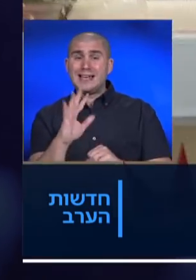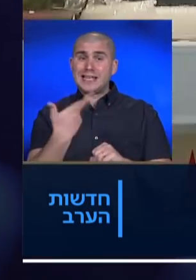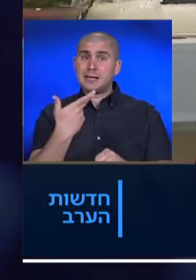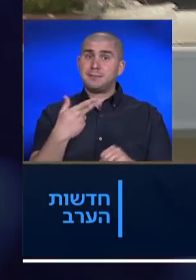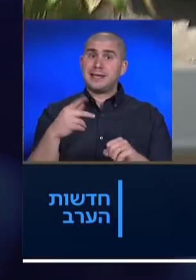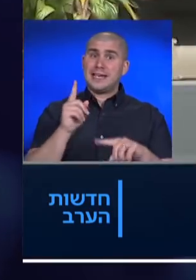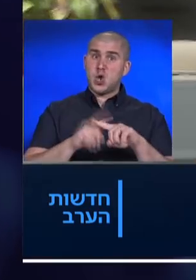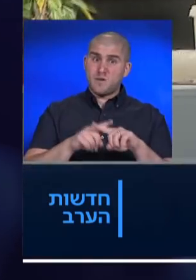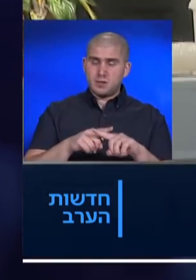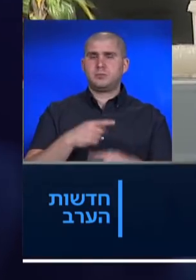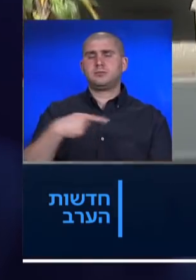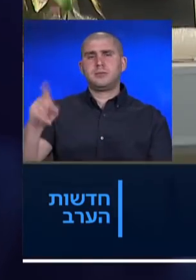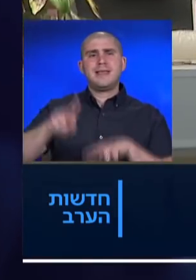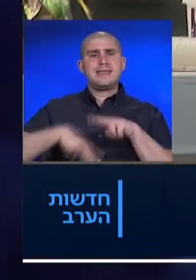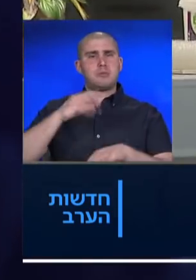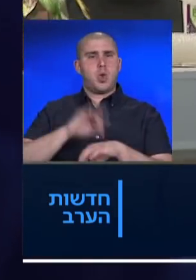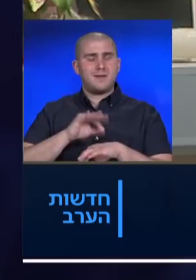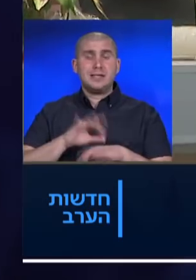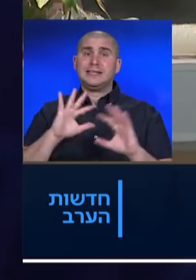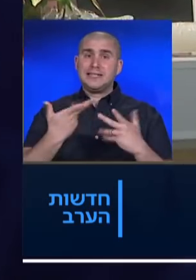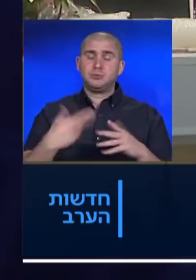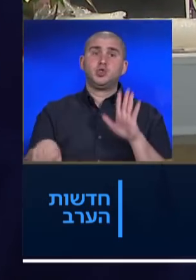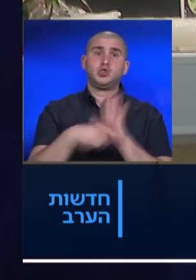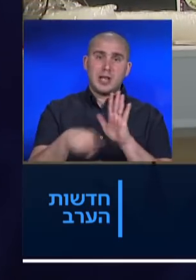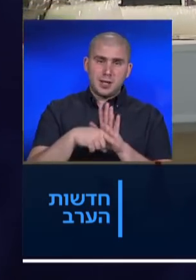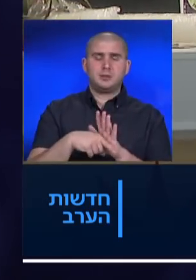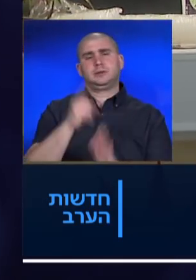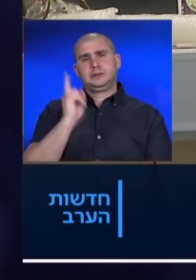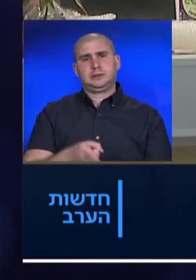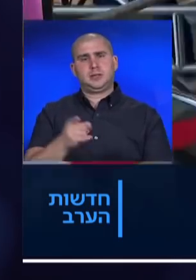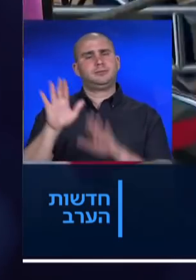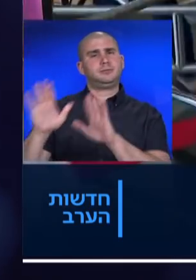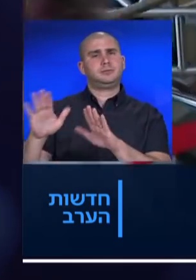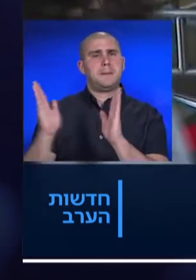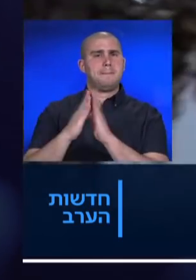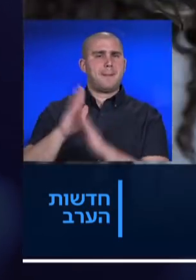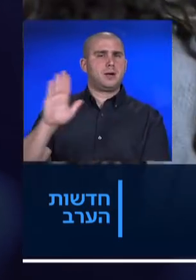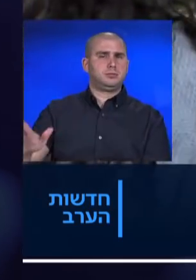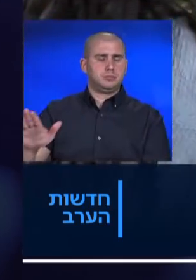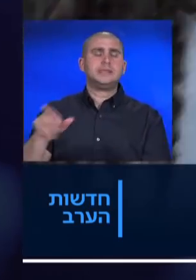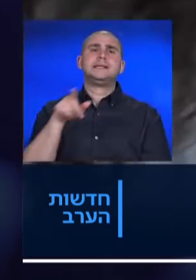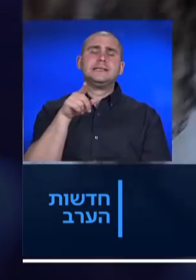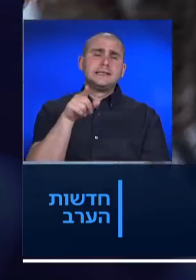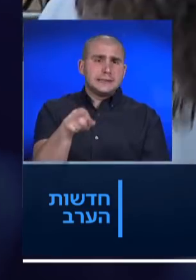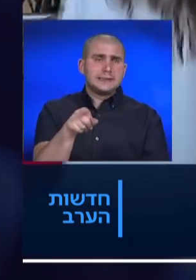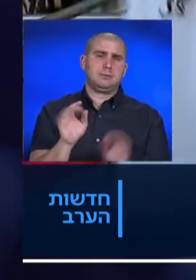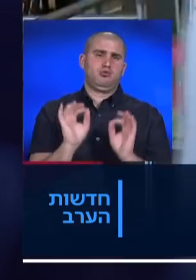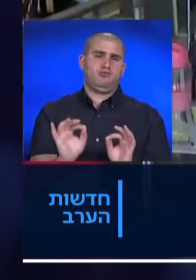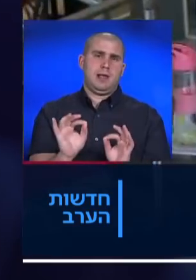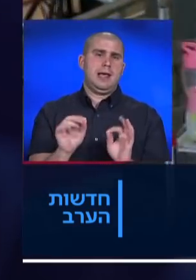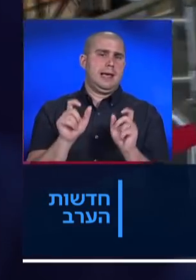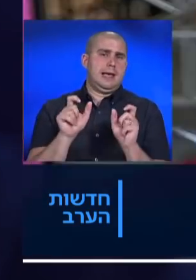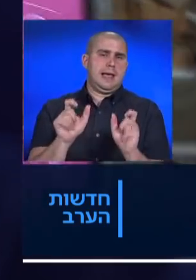יישלח לטיפול רפואי. אם ימצא שלילי, יידרש גם כן לשהות בביתו. וזאת בעצם כדי למנוע את